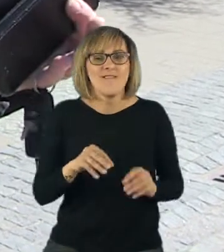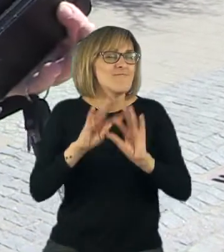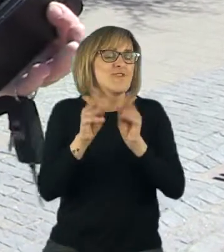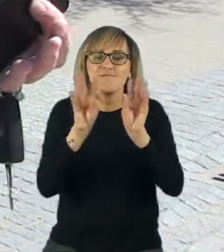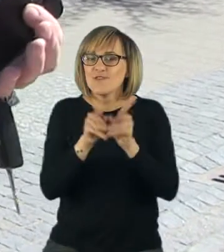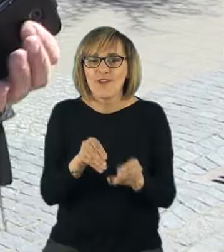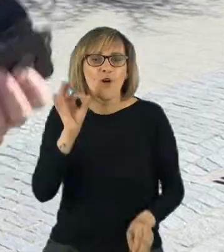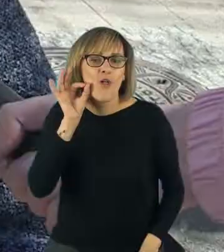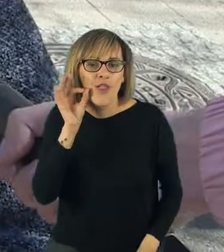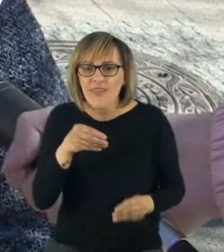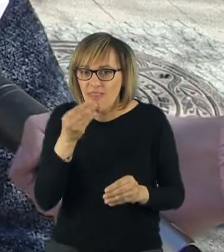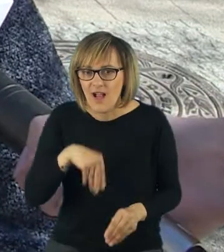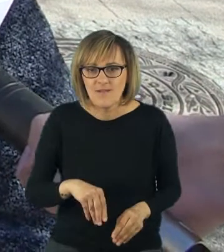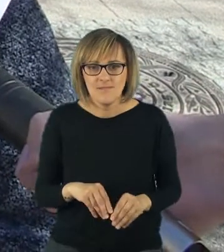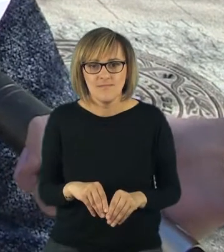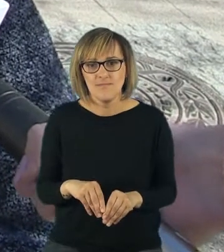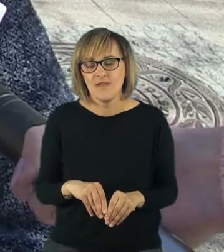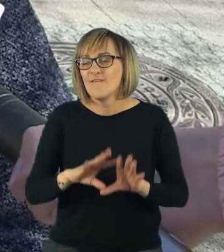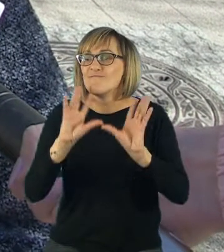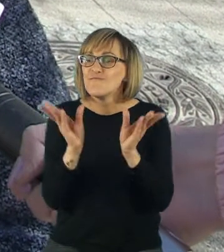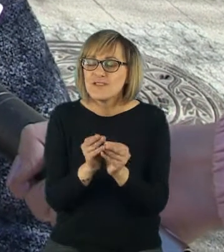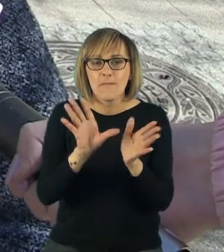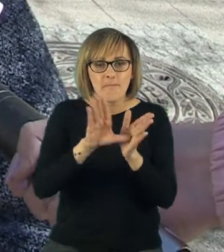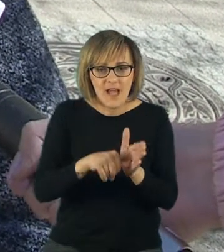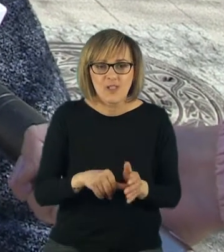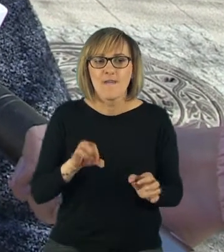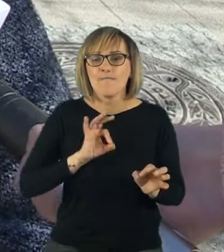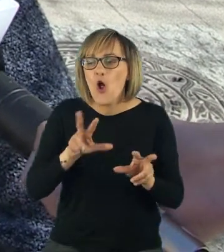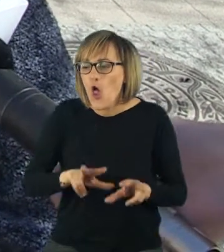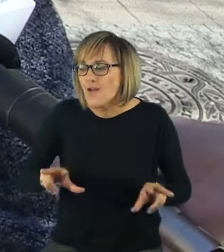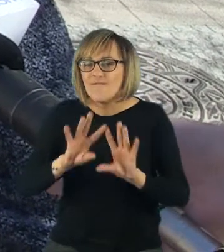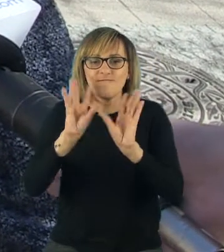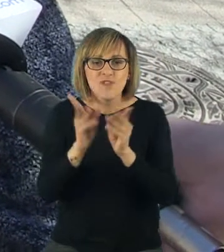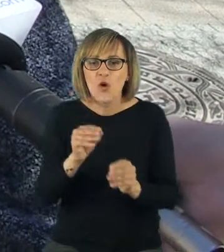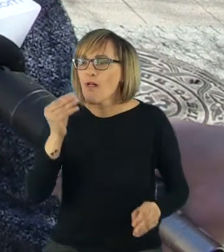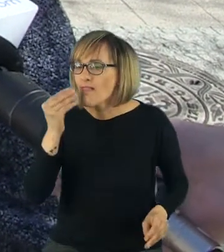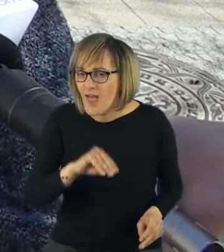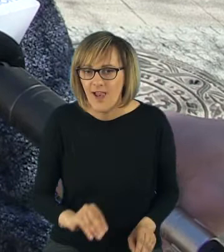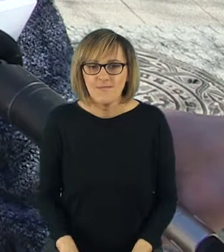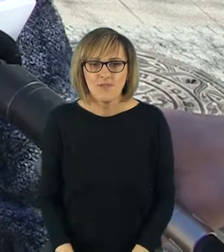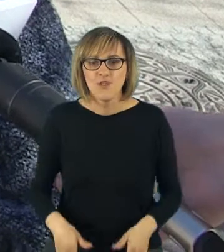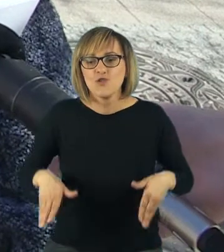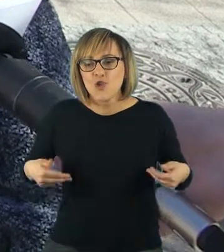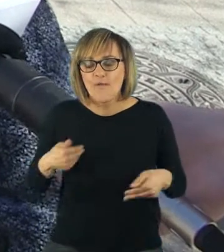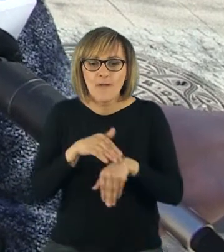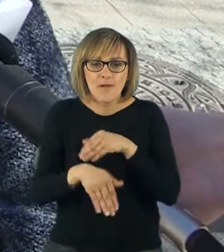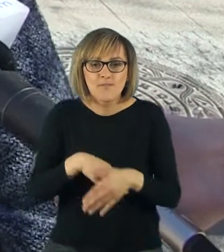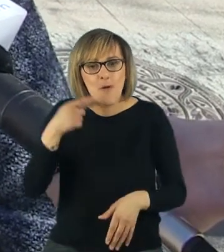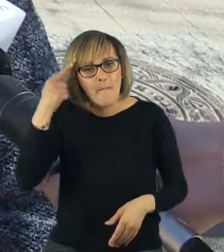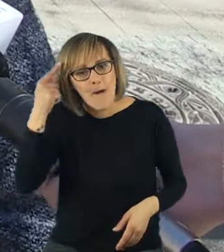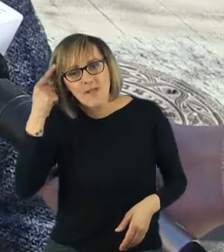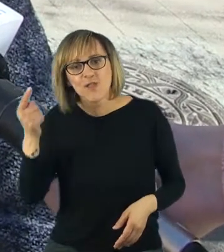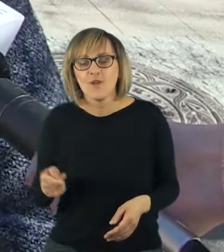Wszystkiego, wszystkiego najlepszego. Wszystkim mieszkańcom i swoim rodzicom życzę wszystkiego najlepszego, zdrowia, szczęścia i zdrowia